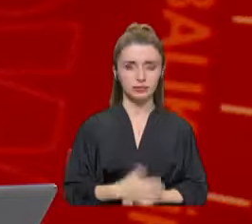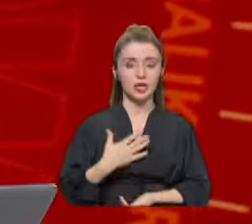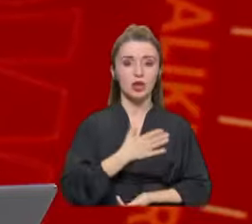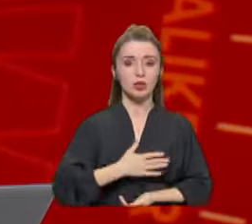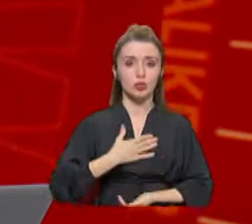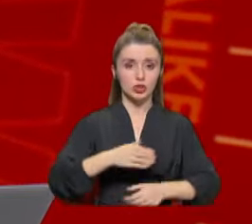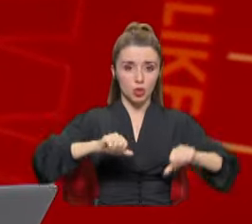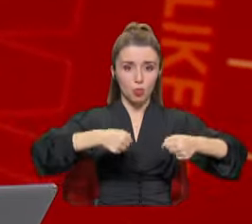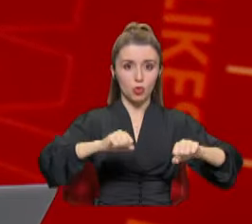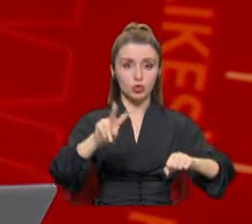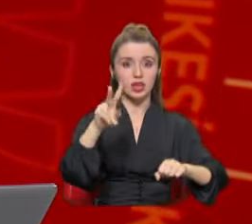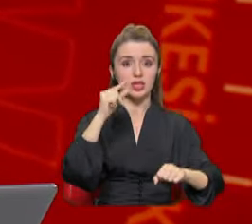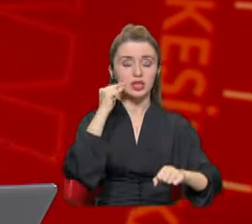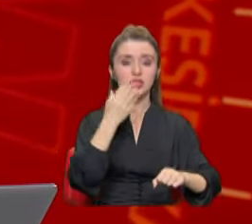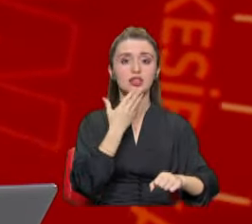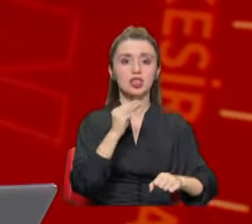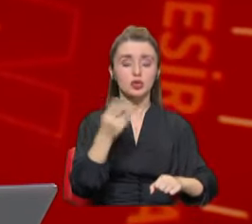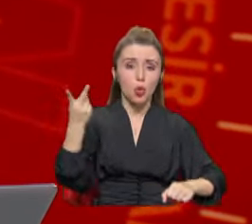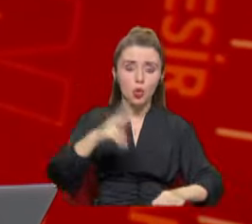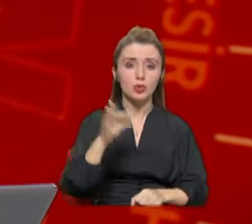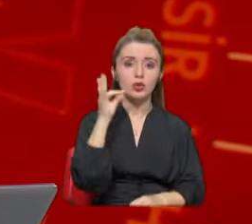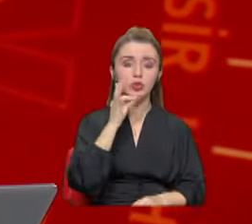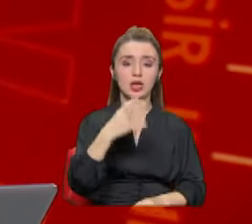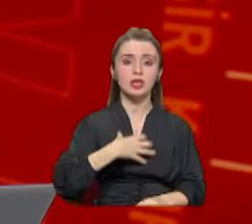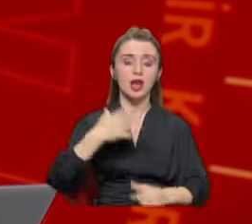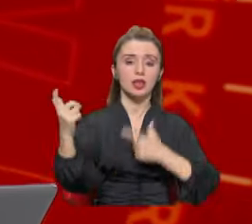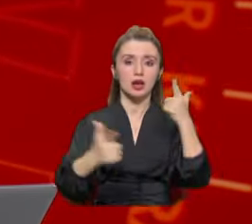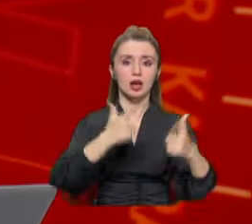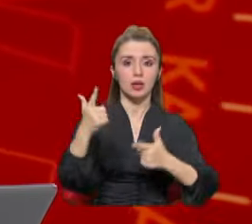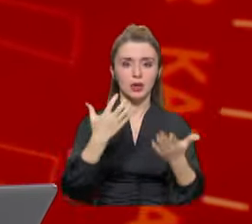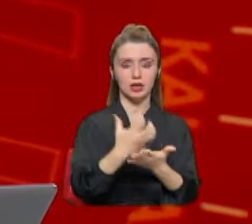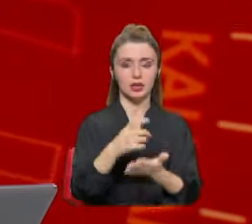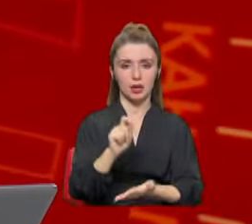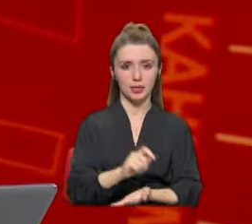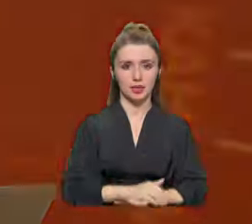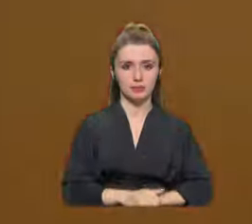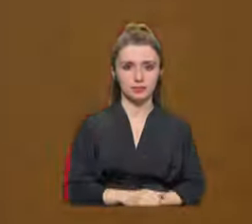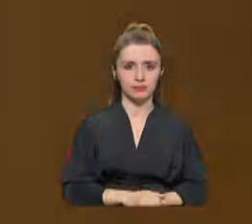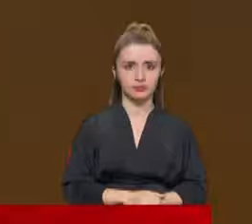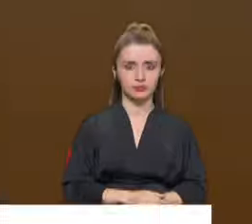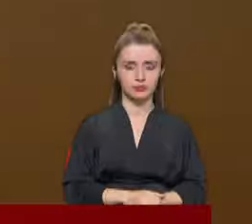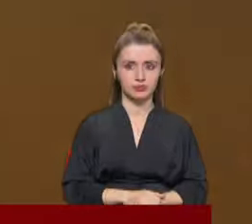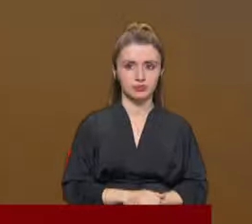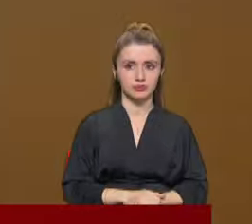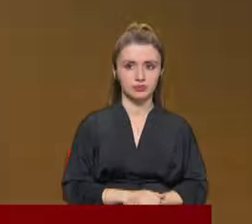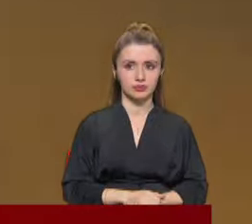Bursa'da motosikletli iki genç ölümden döndü. O anları kendi kameraları kaydetti.